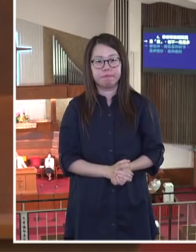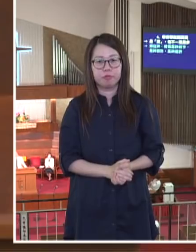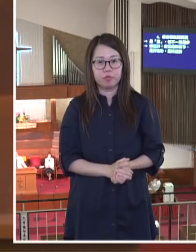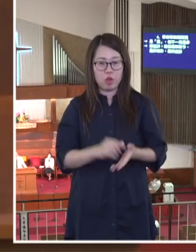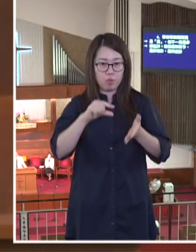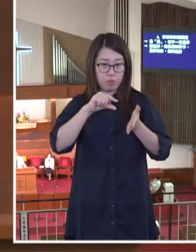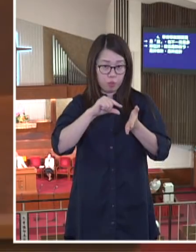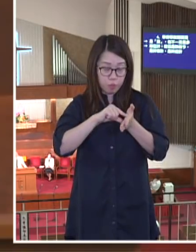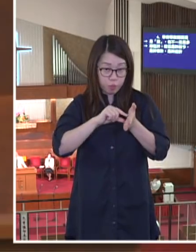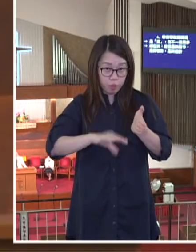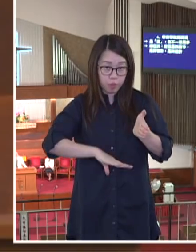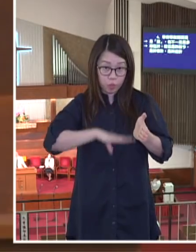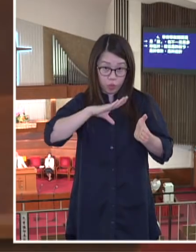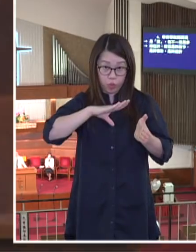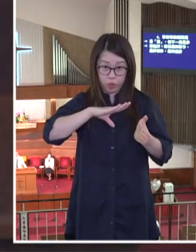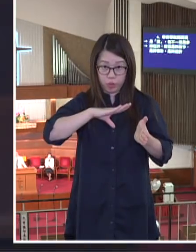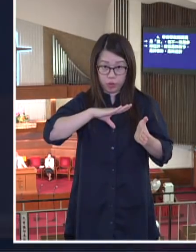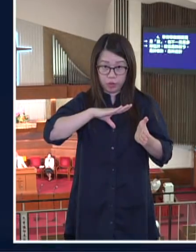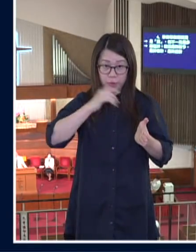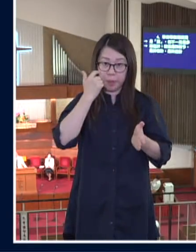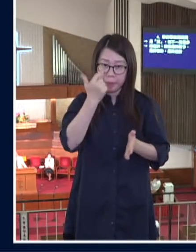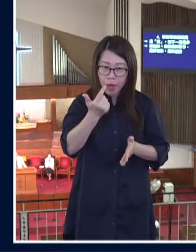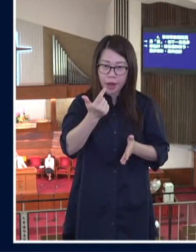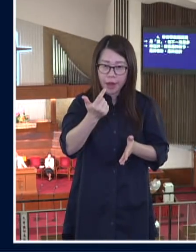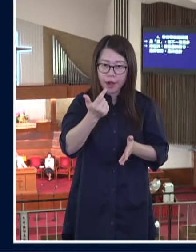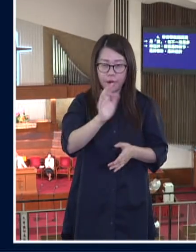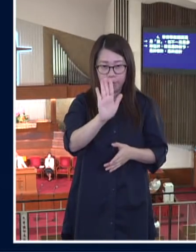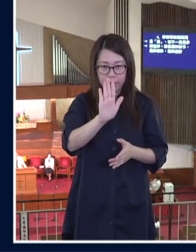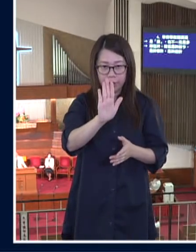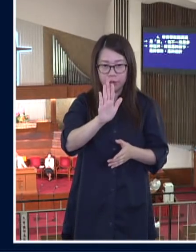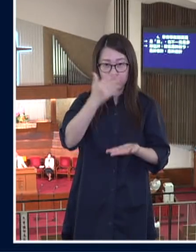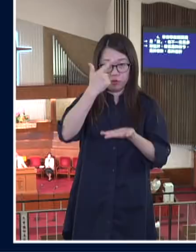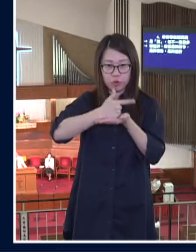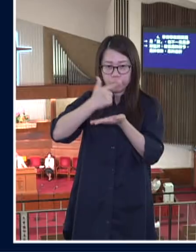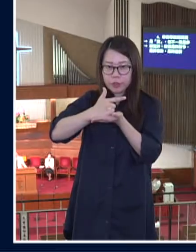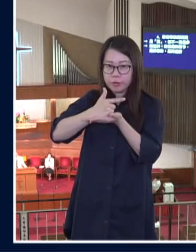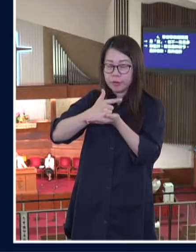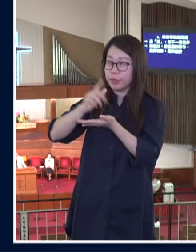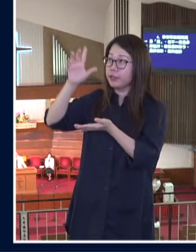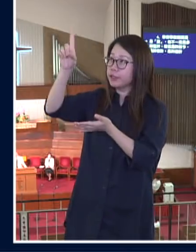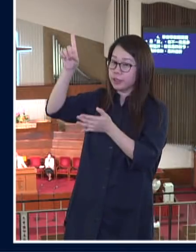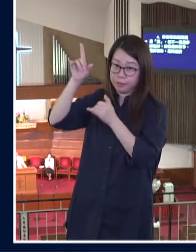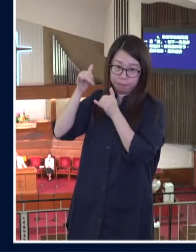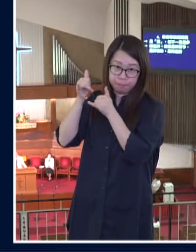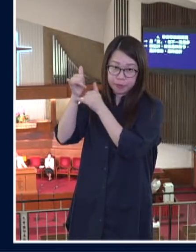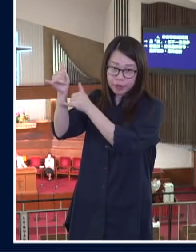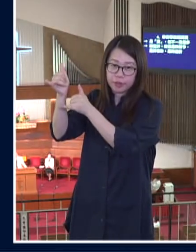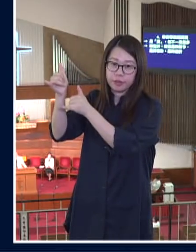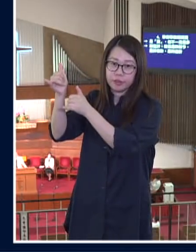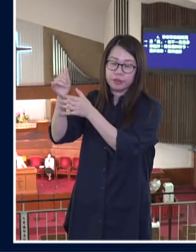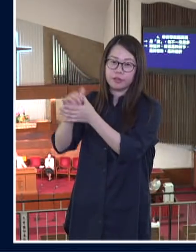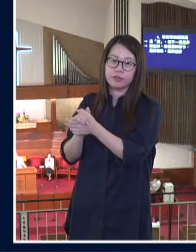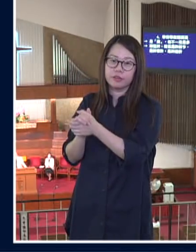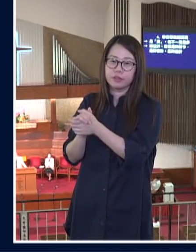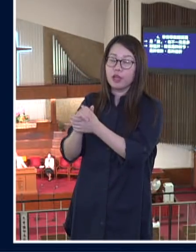多，跟从神就是让我们相信，好像迦南一样，是相信是神给他